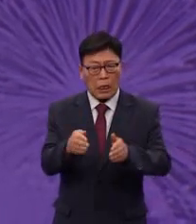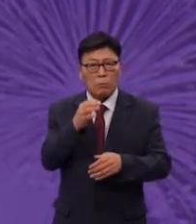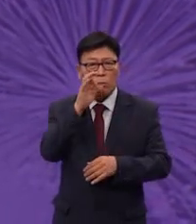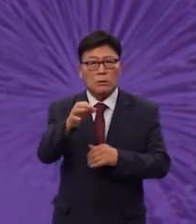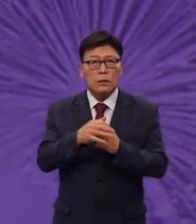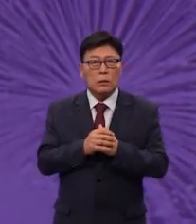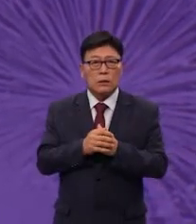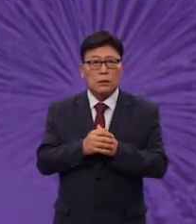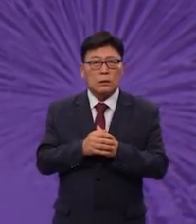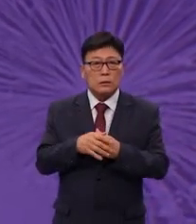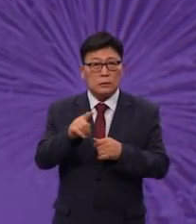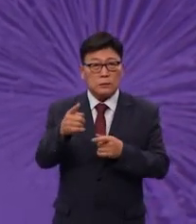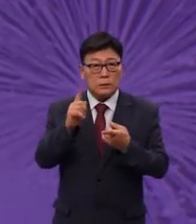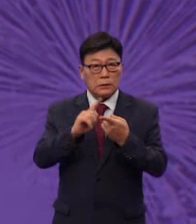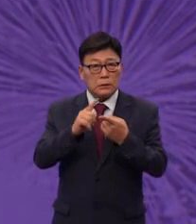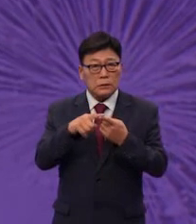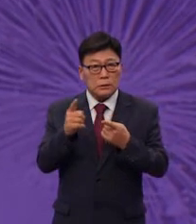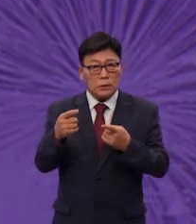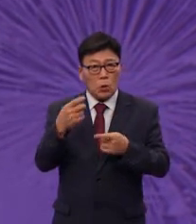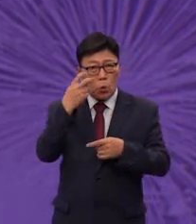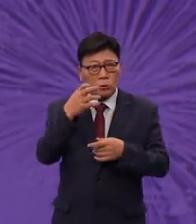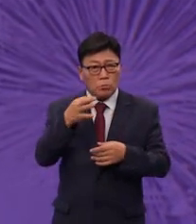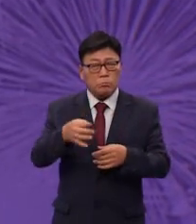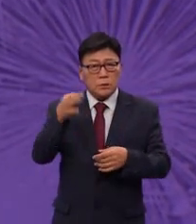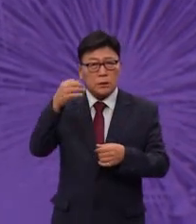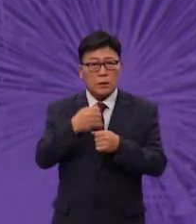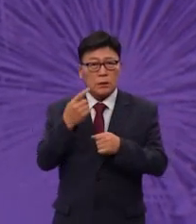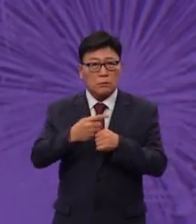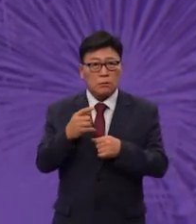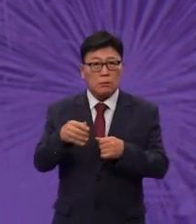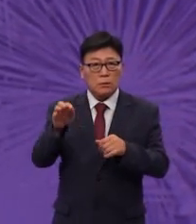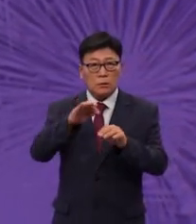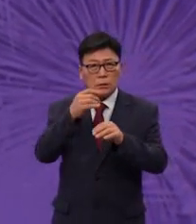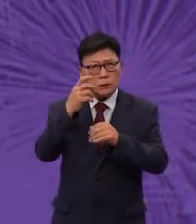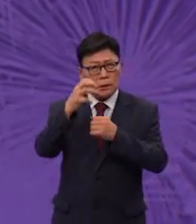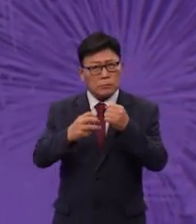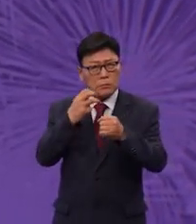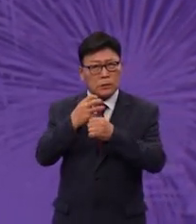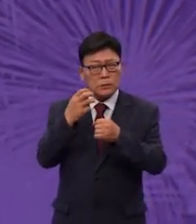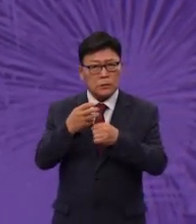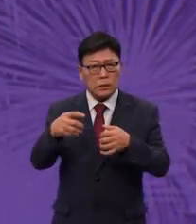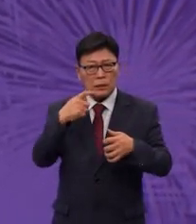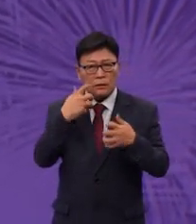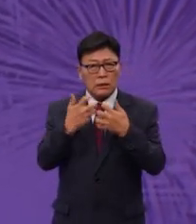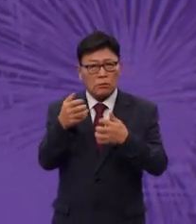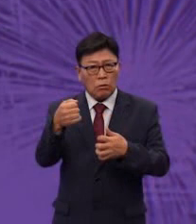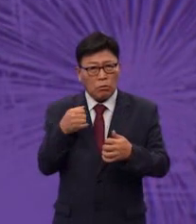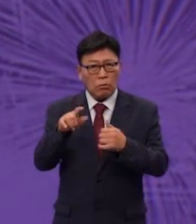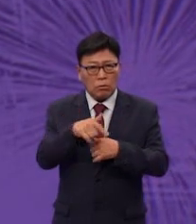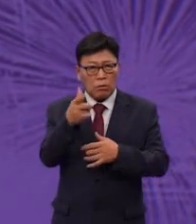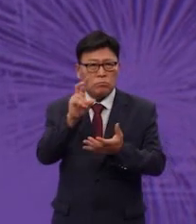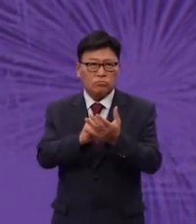보였습니다. 위생, 소음, 높은 관리비, 게다가 녹슨 시설, 30년 된 냉장고 등 끝도 없는